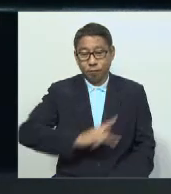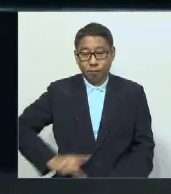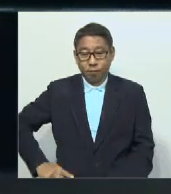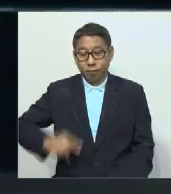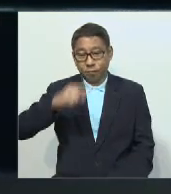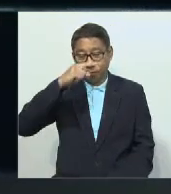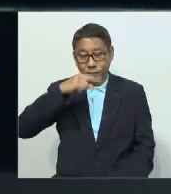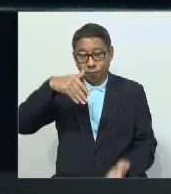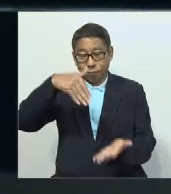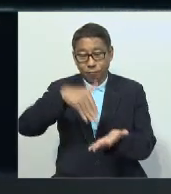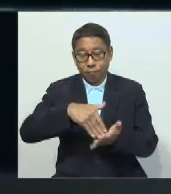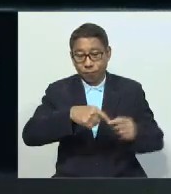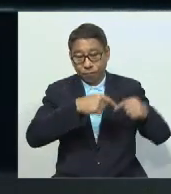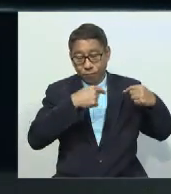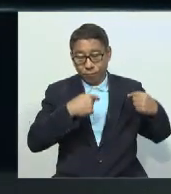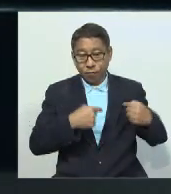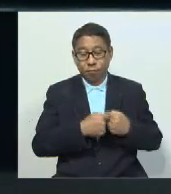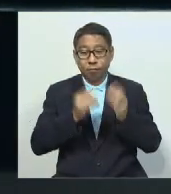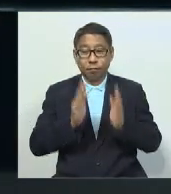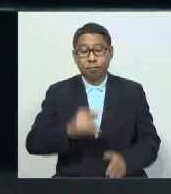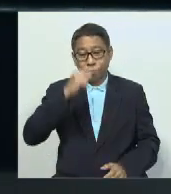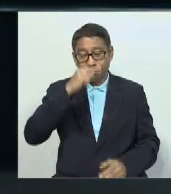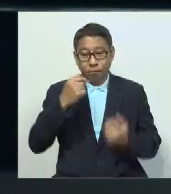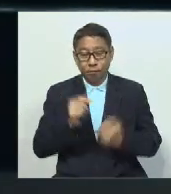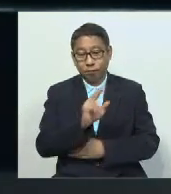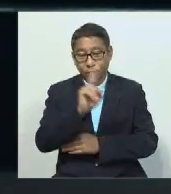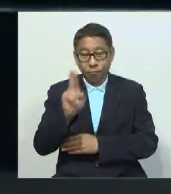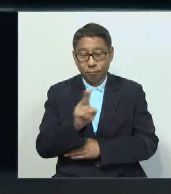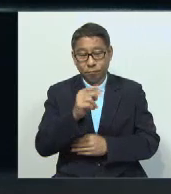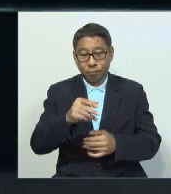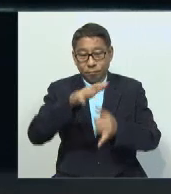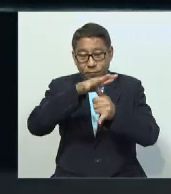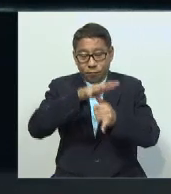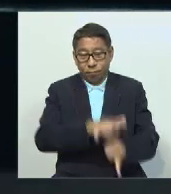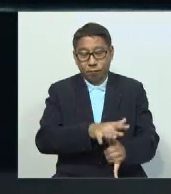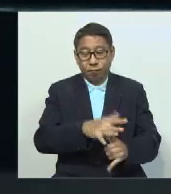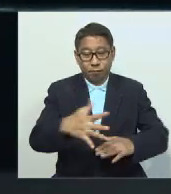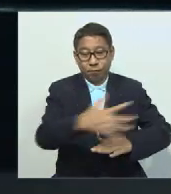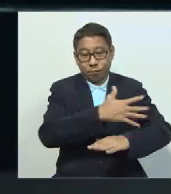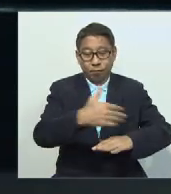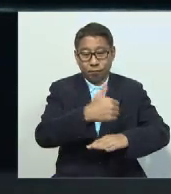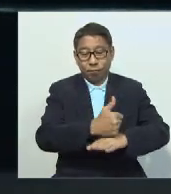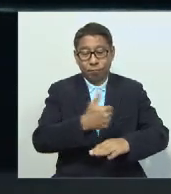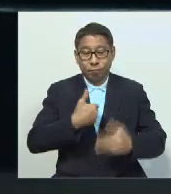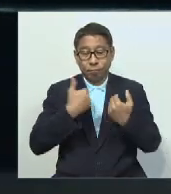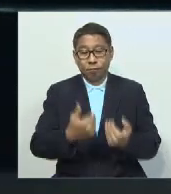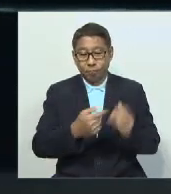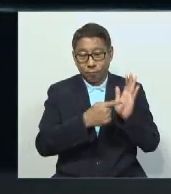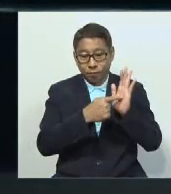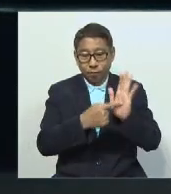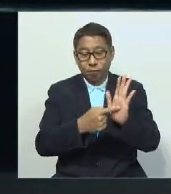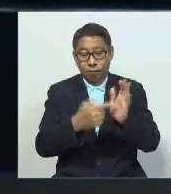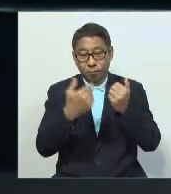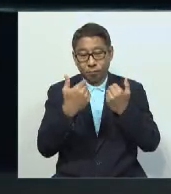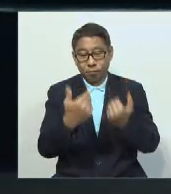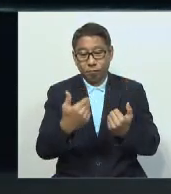ยที่เป็นศูนย์รวมใจของคนไทยทั้งชาติต้องถูกนำมาใช้เพื่อความได้เปรียบทางการเมืองอย่างแยบยลให้ปรากฏผล